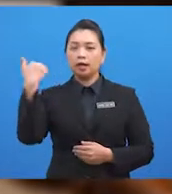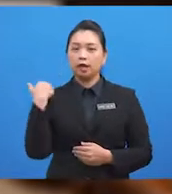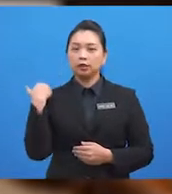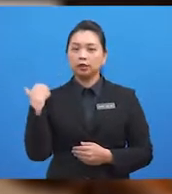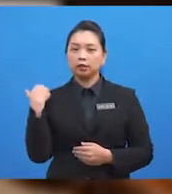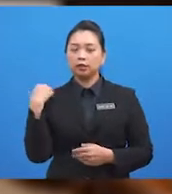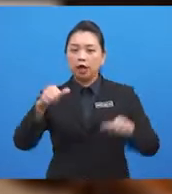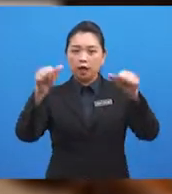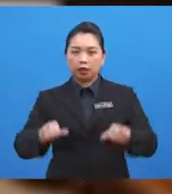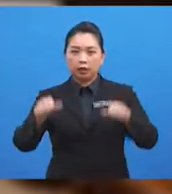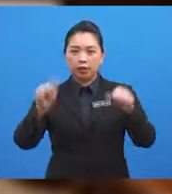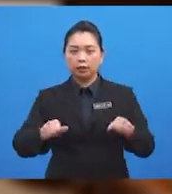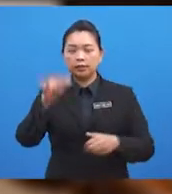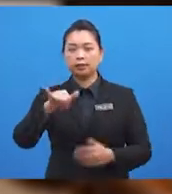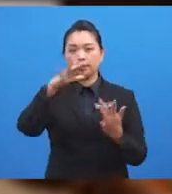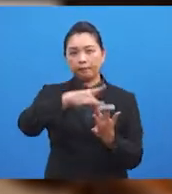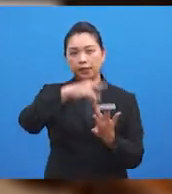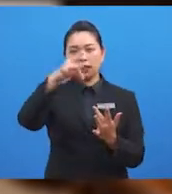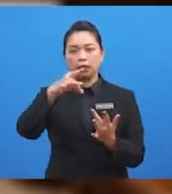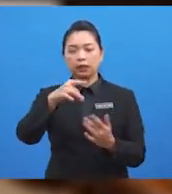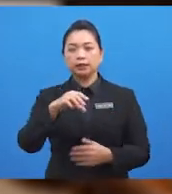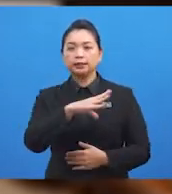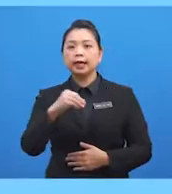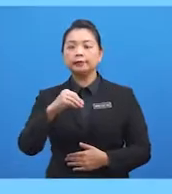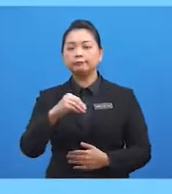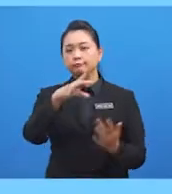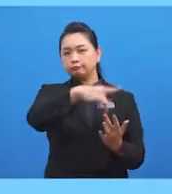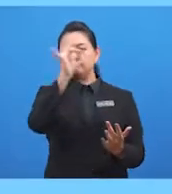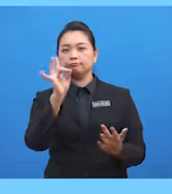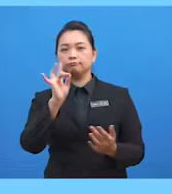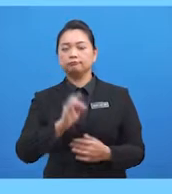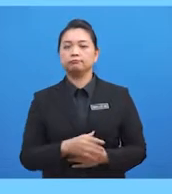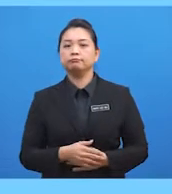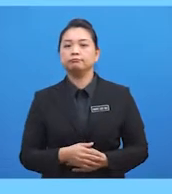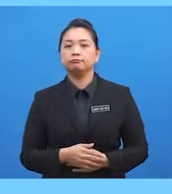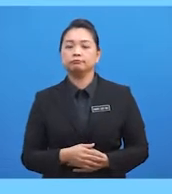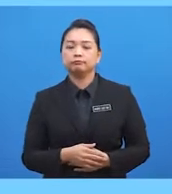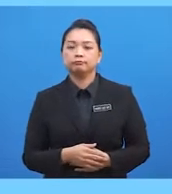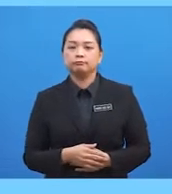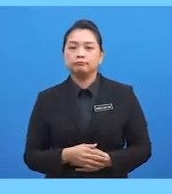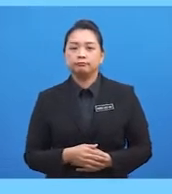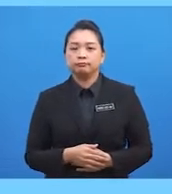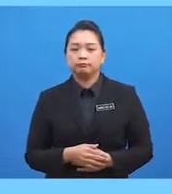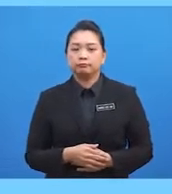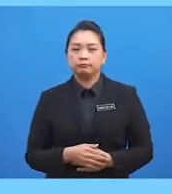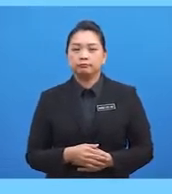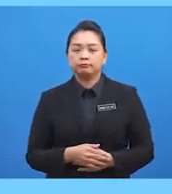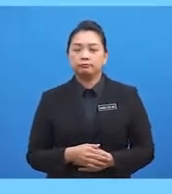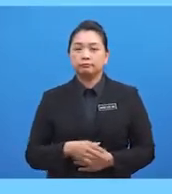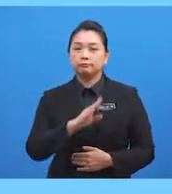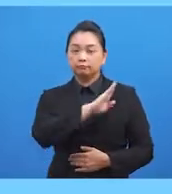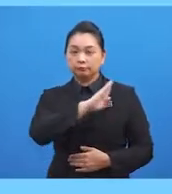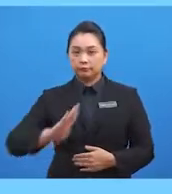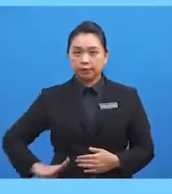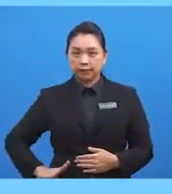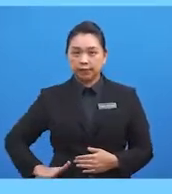daripada ahli-ahli yang dipilih dan dilantik. Seperti yang telah diterangkan tadi, Yang di-Pertuan Agong